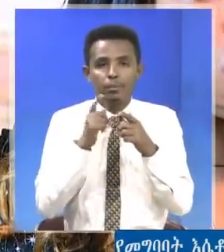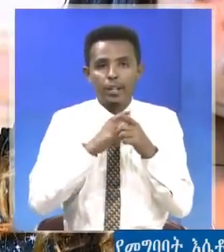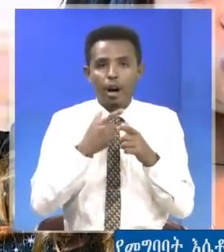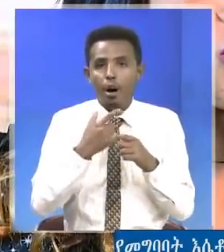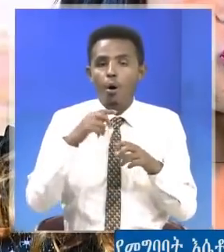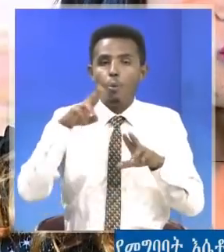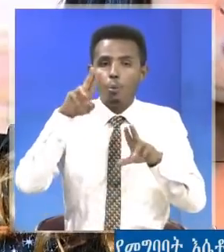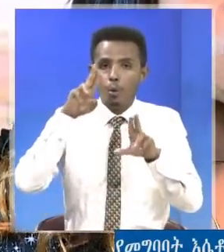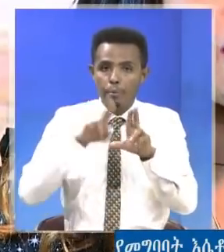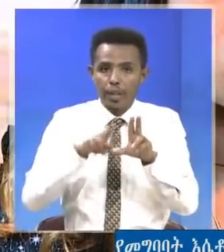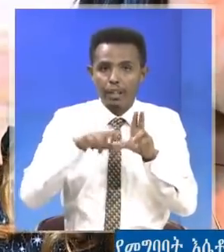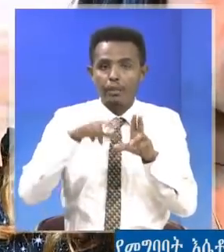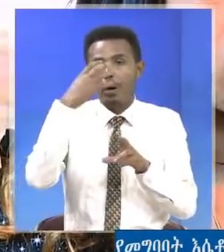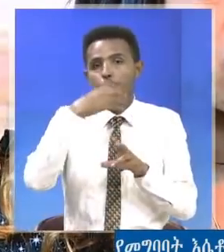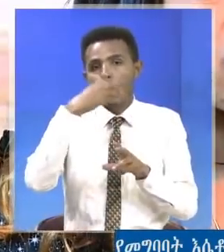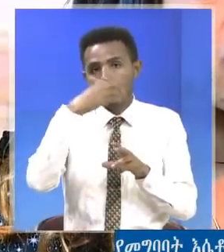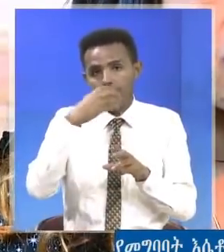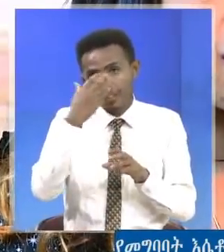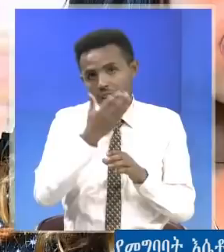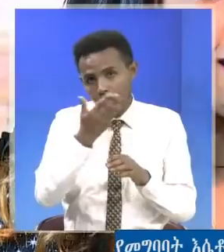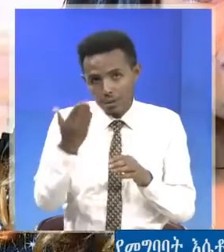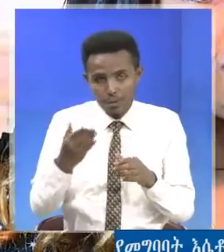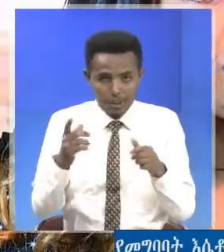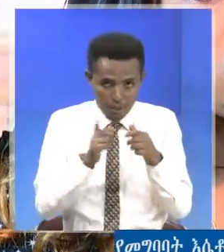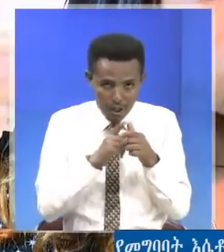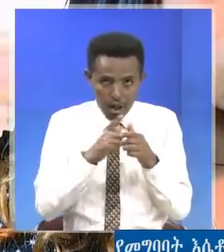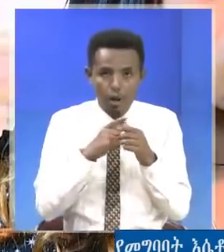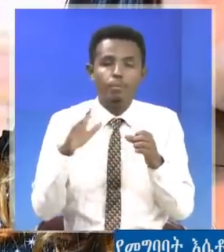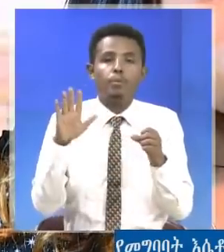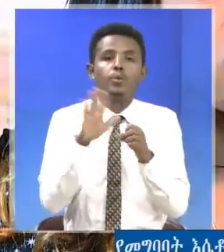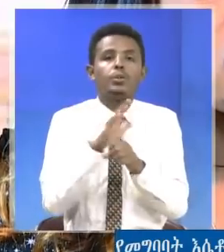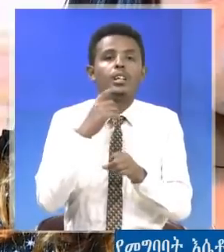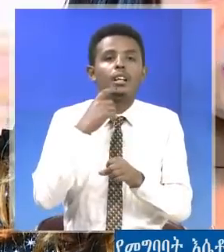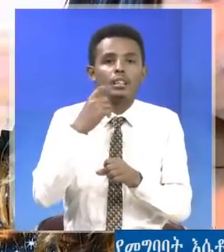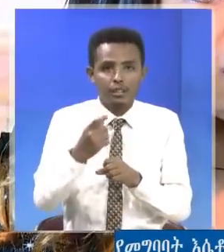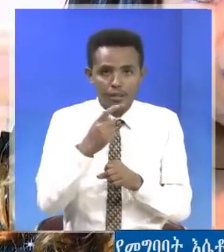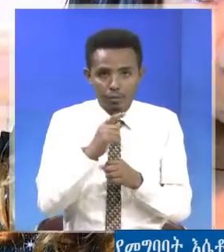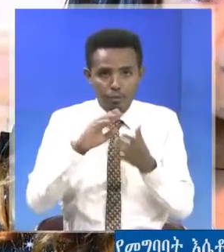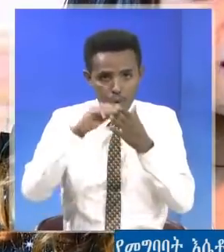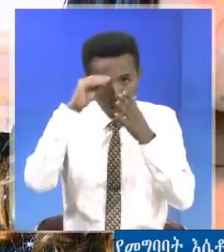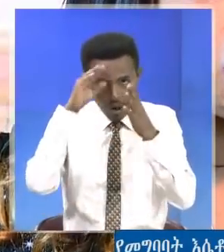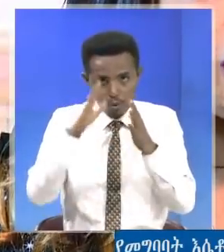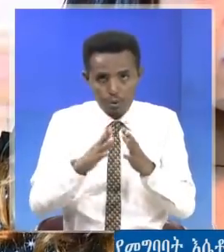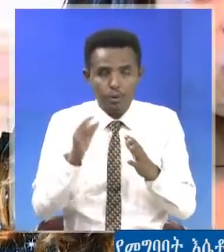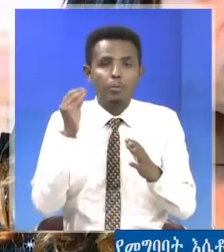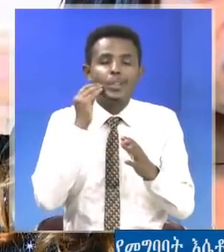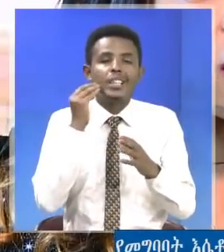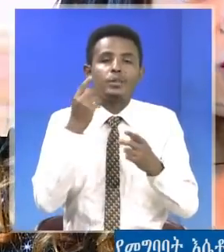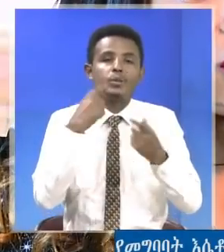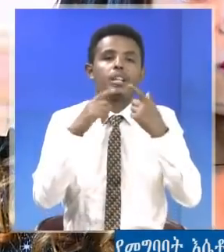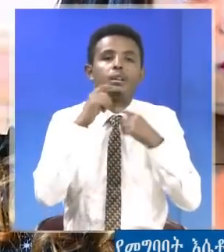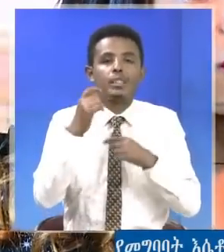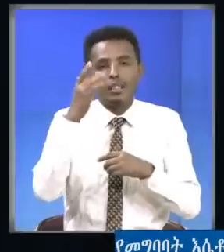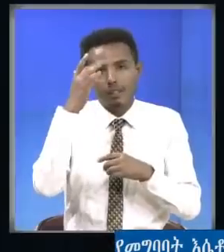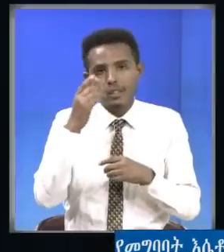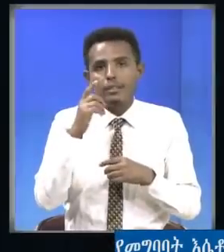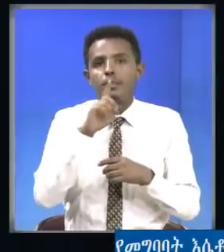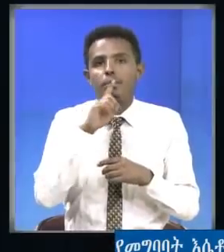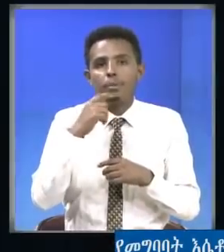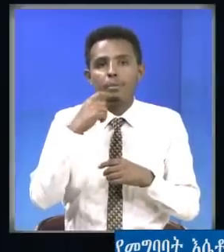ጥቅም የሚሮጡትን ሰዎች ምሁራን እላቸዋለን ወይ? አይደለም። ምሁራኖቹ ቤታቸው ስላልመጣ ዝም በማለት ይወቀሳሉ።